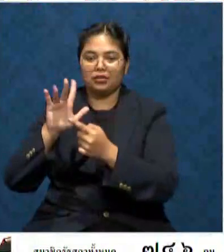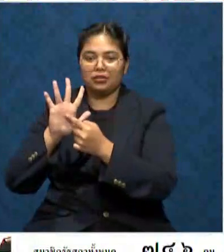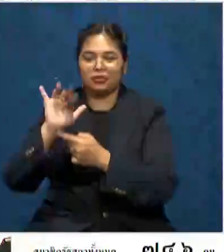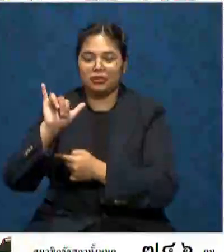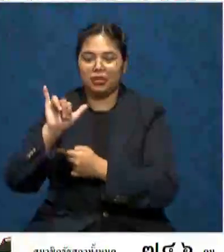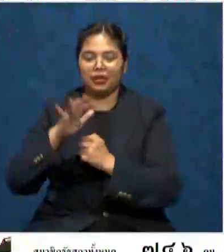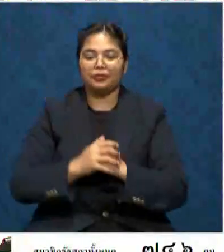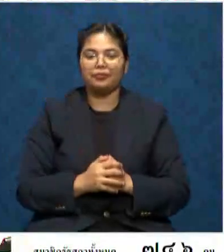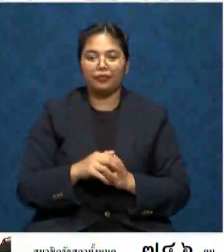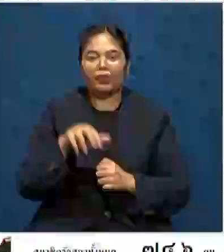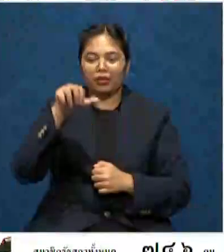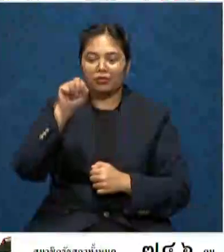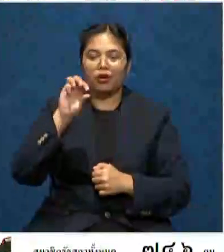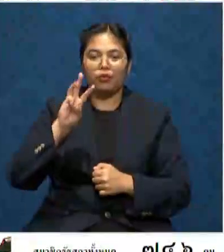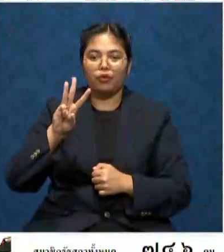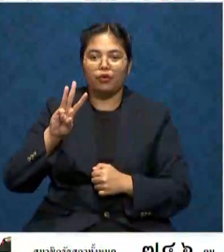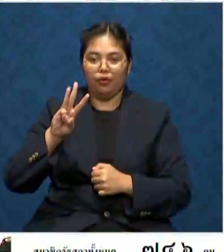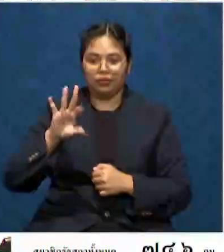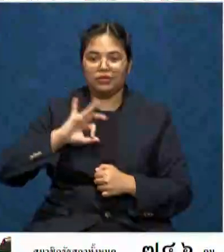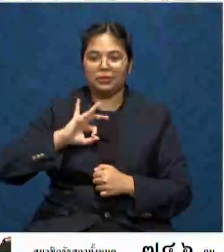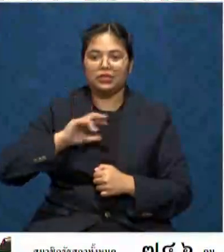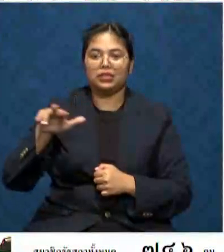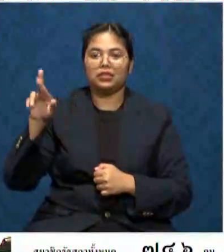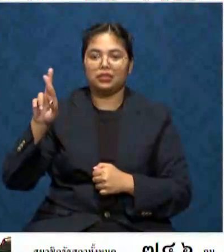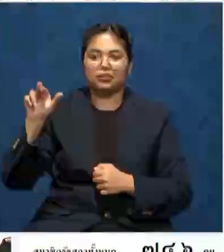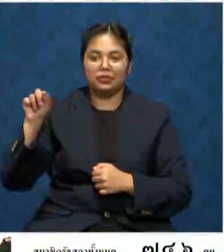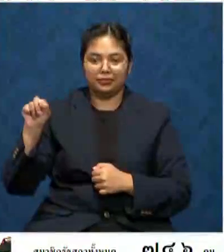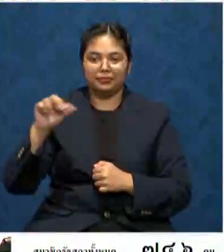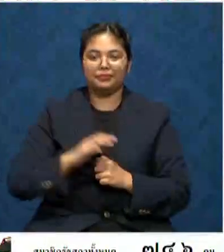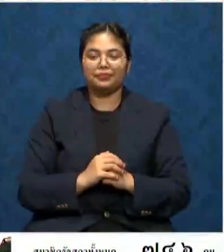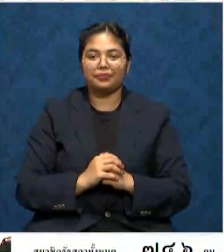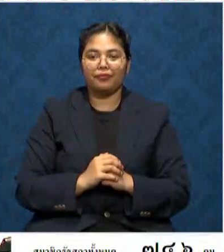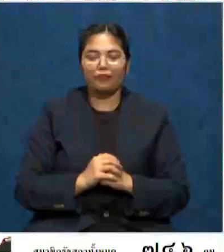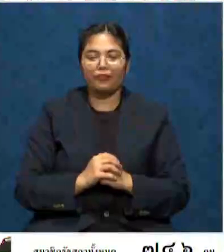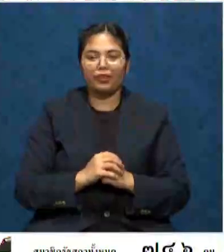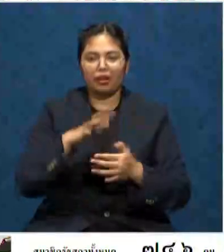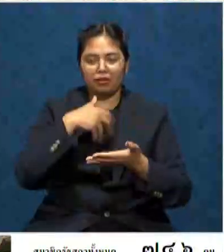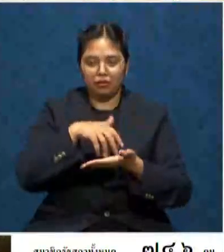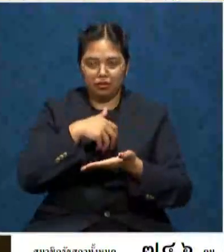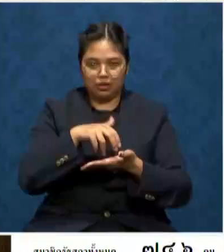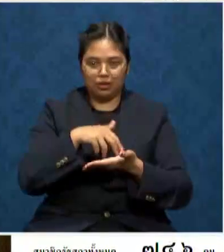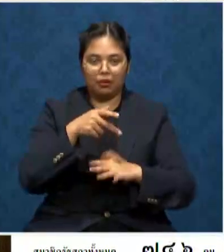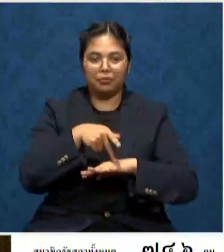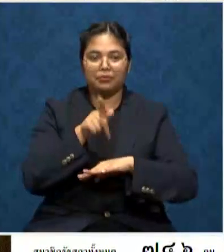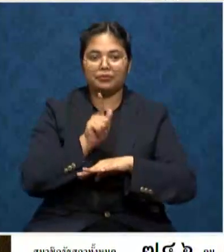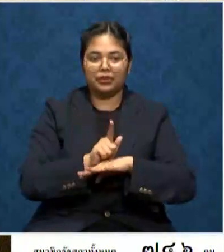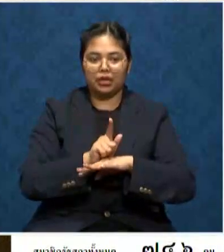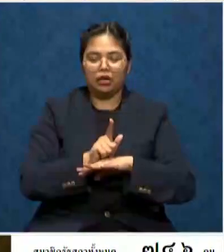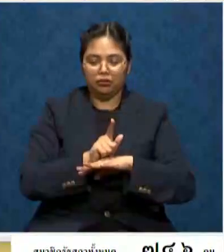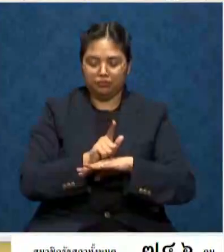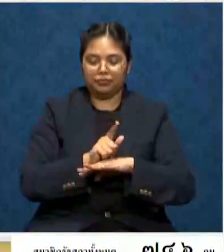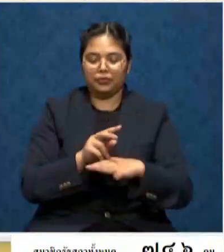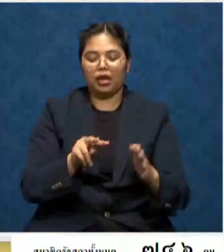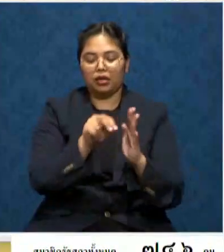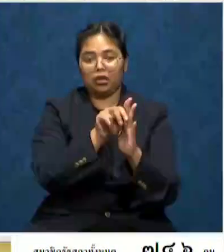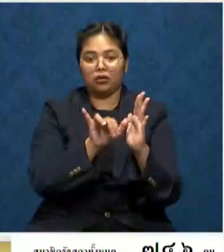ก อุธทิศพา ในฐานะมาชิก รัฐสภาฐขออนิยาตกราเรีนทาทานว่า จากคำถะแงนโย